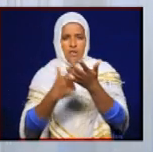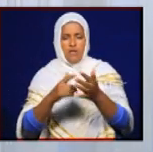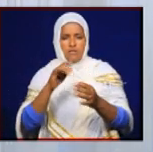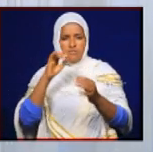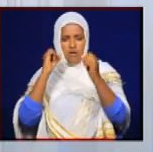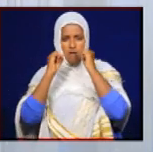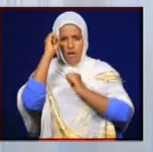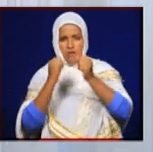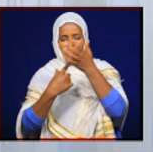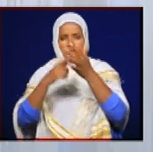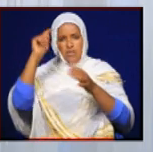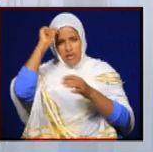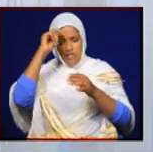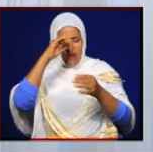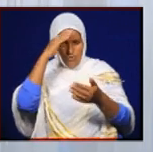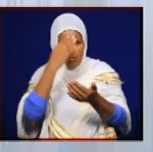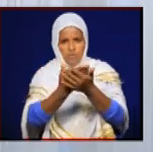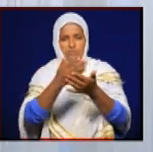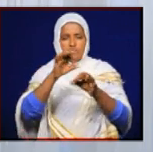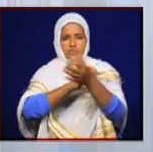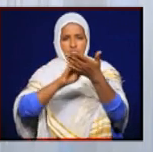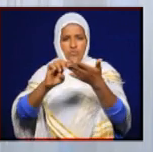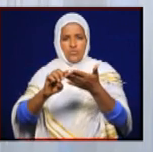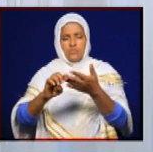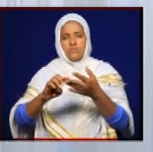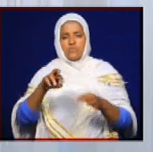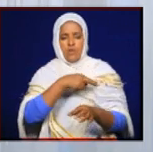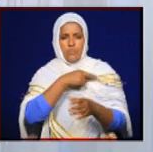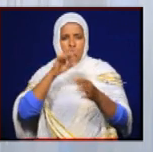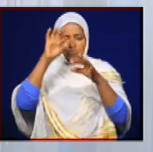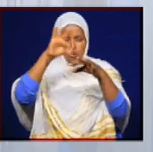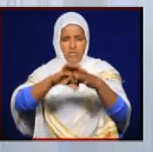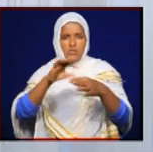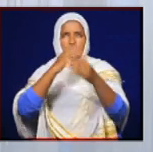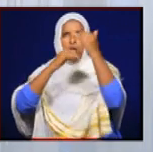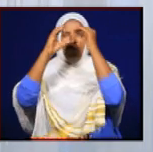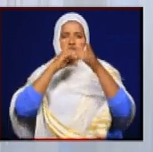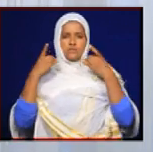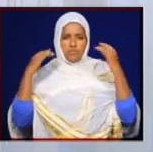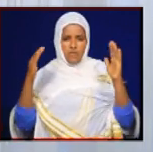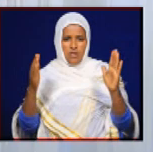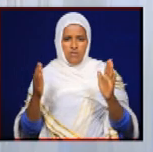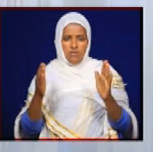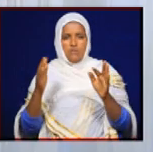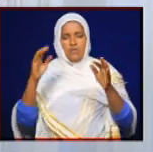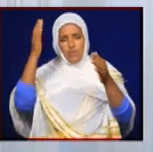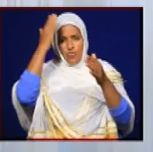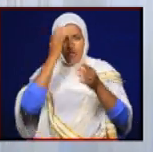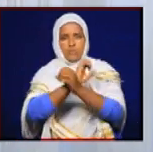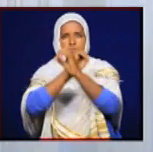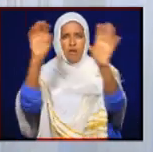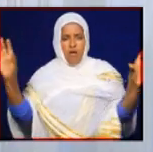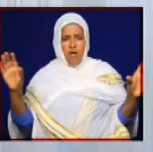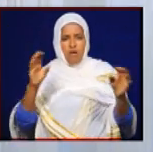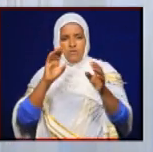ገበሬ አርበኛ ተጋዳይ ተክለ አብ ተክለ ወልድ ተክለ መንፈስ ቅዱስ የሃይማኖት ተክል ካህናተ ሰማይ